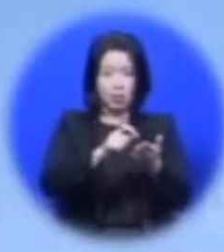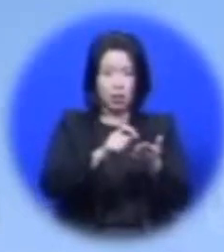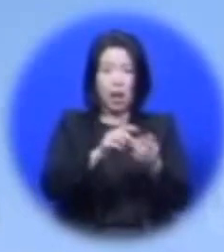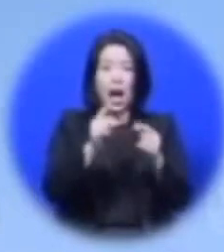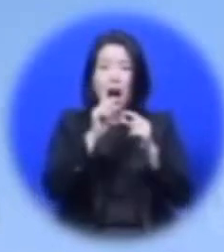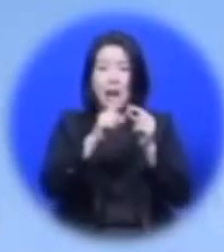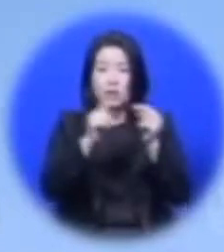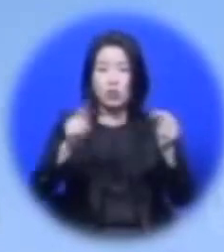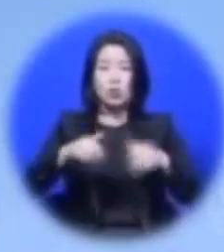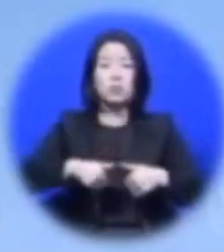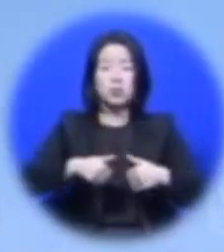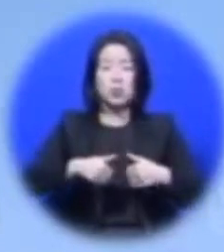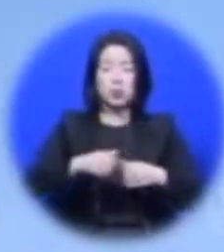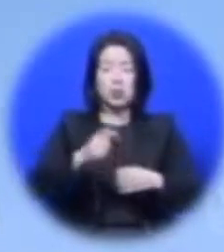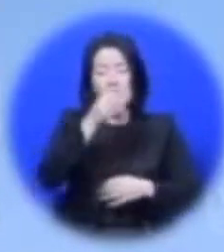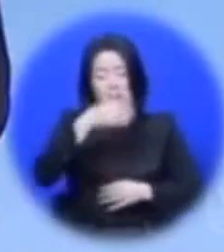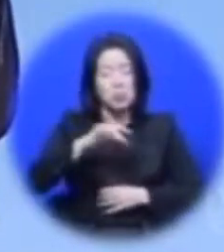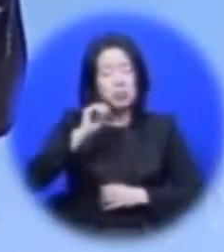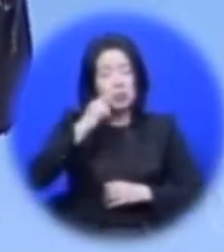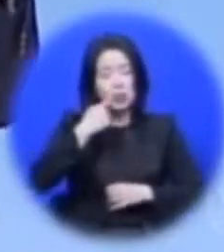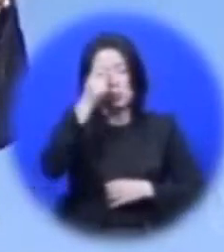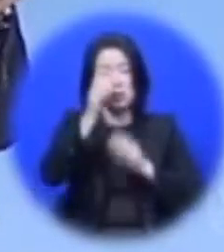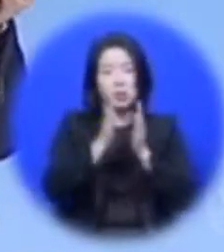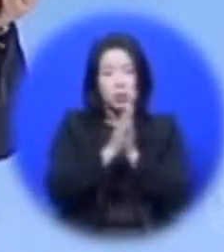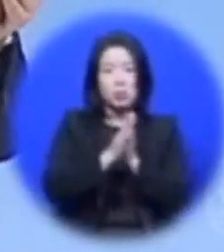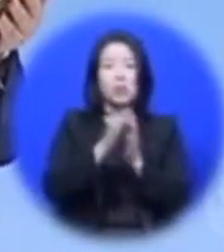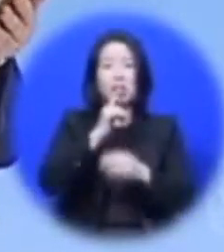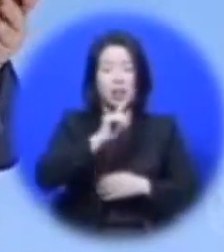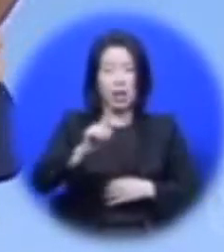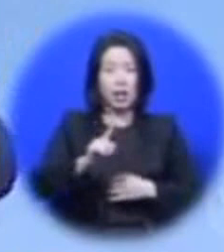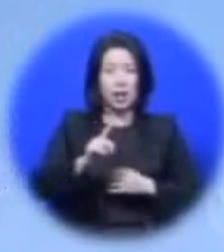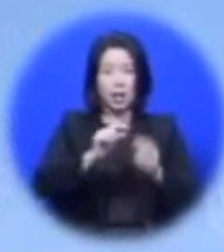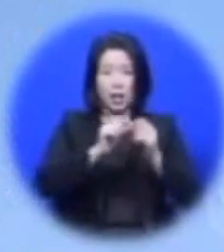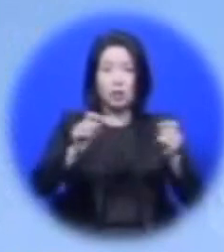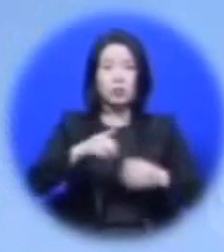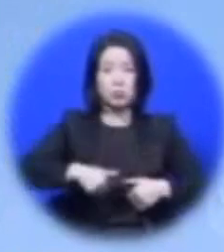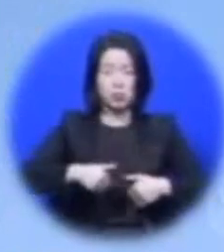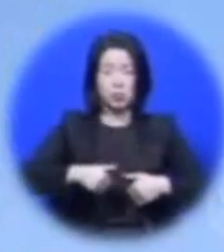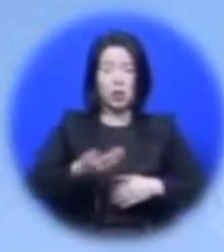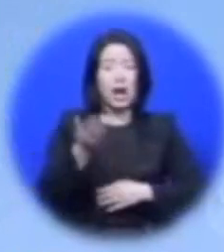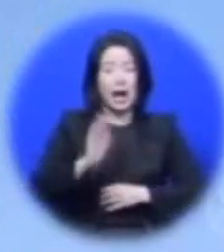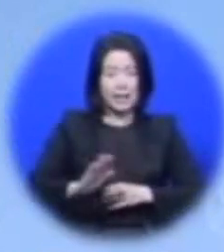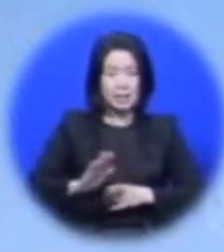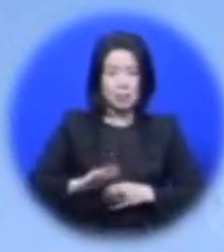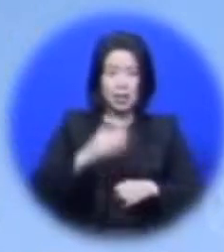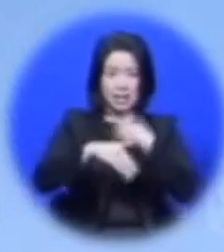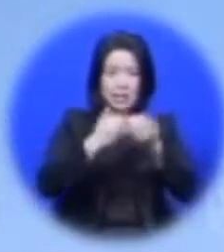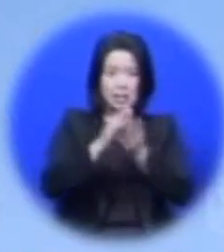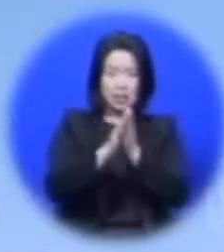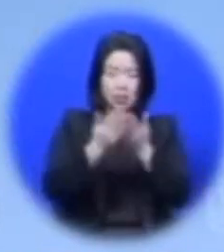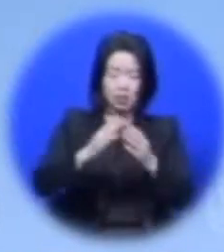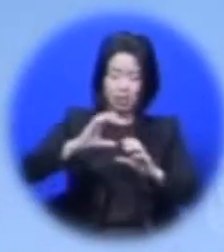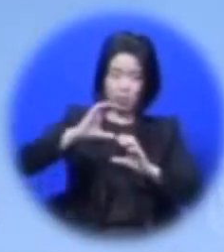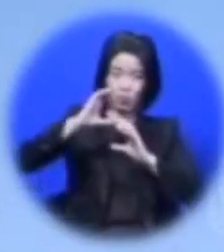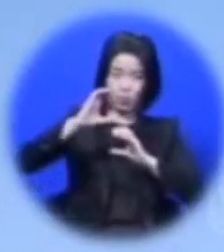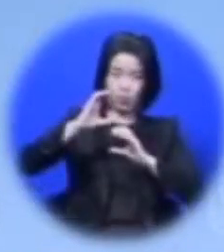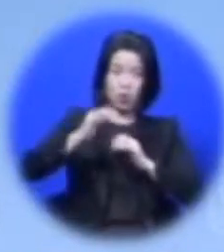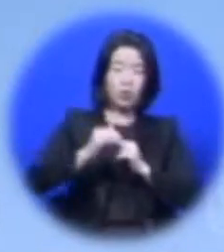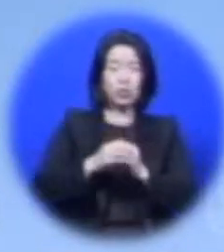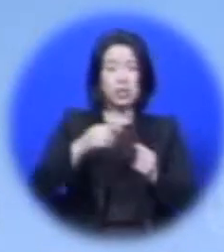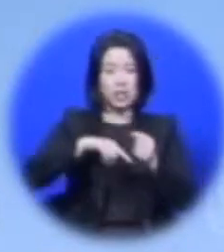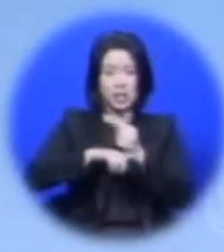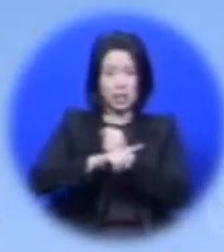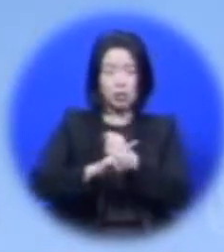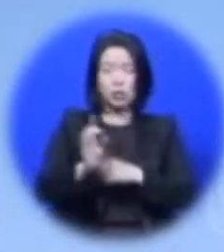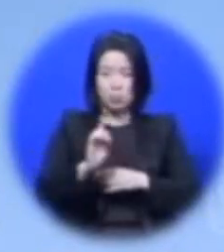그러면 되죠. 성경이 이렇게 두껍게 기록이 된 것은 우리가 기도를 하되 도대체 하나님의